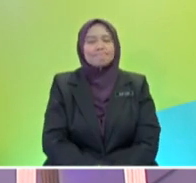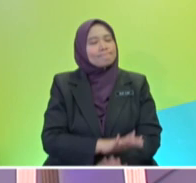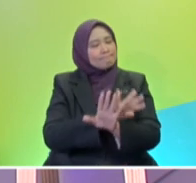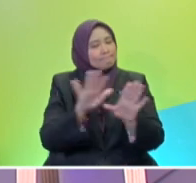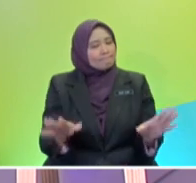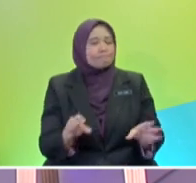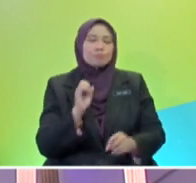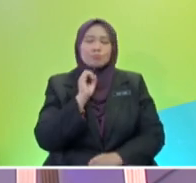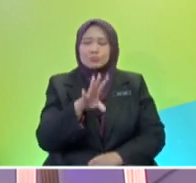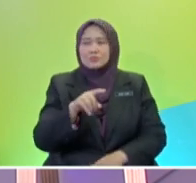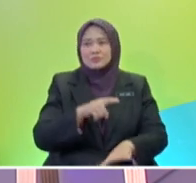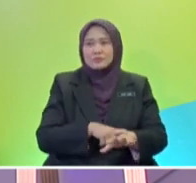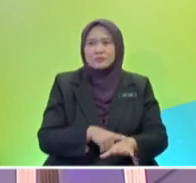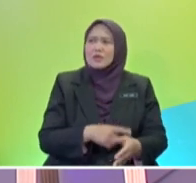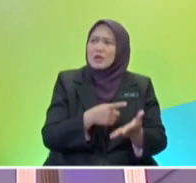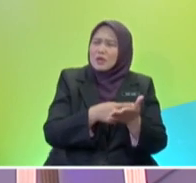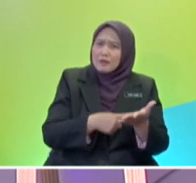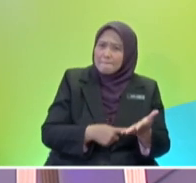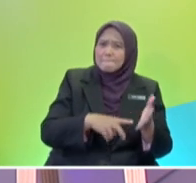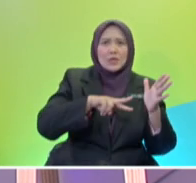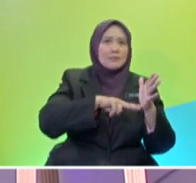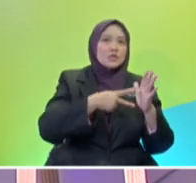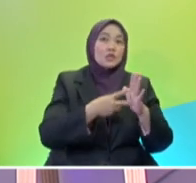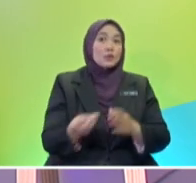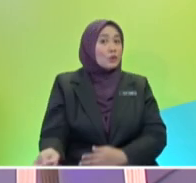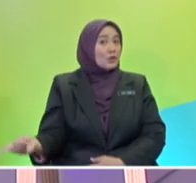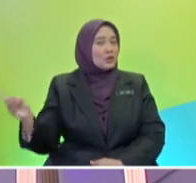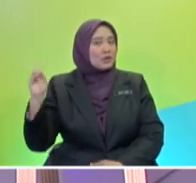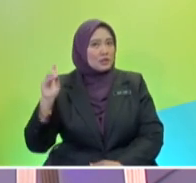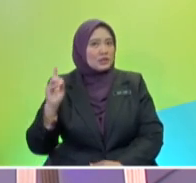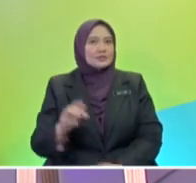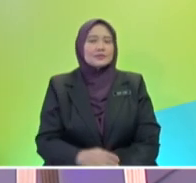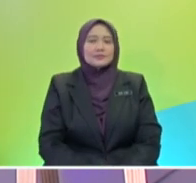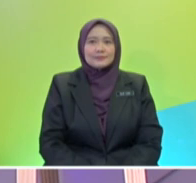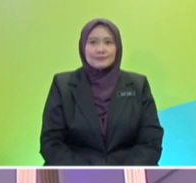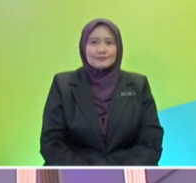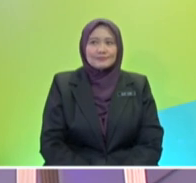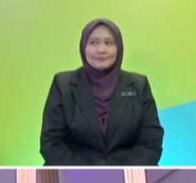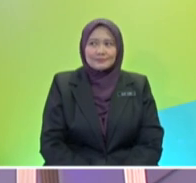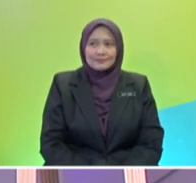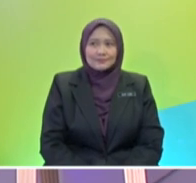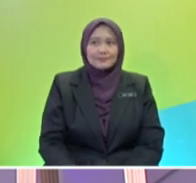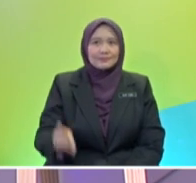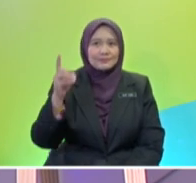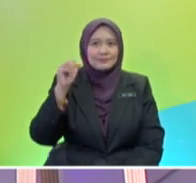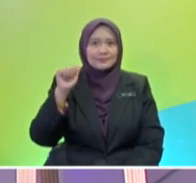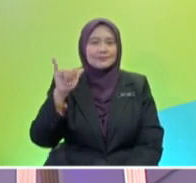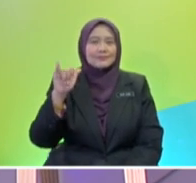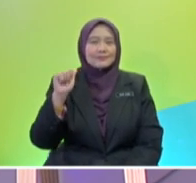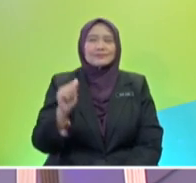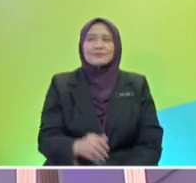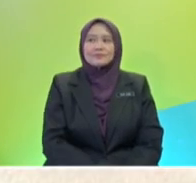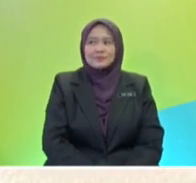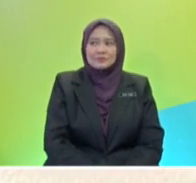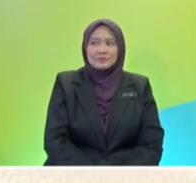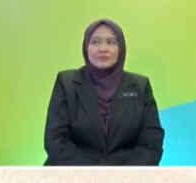oke apakah maksud Dayu Apakah maksud daya ialah